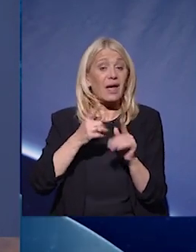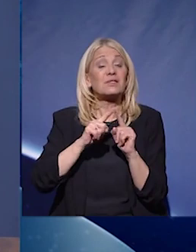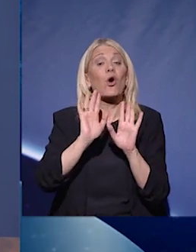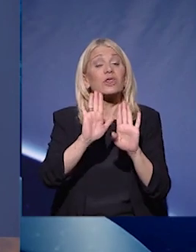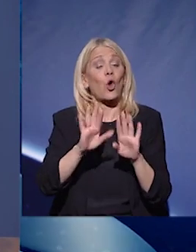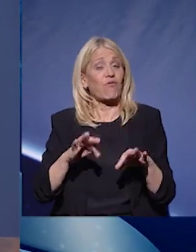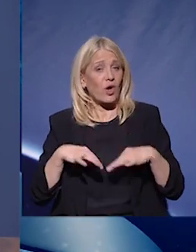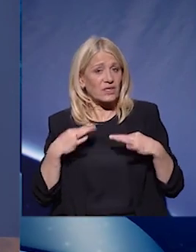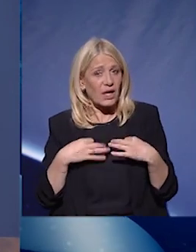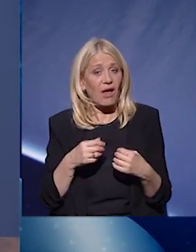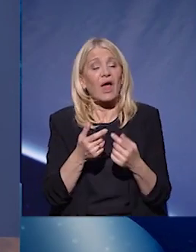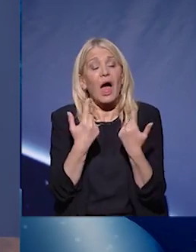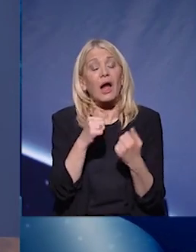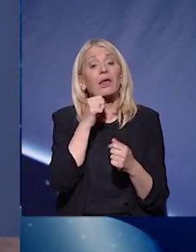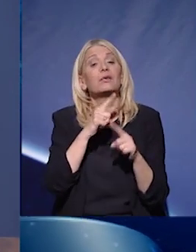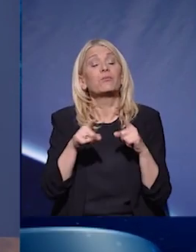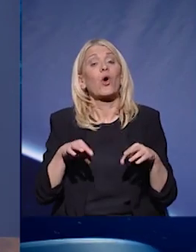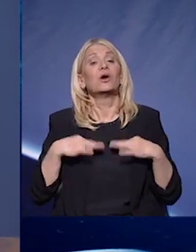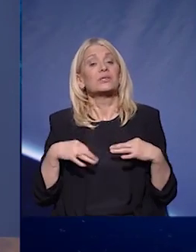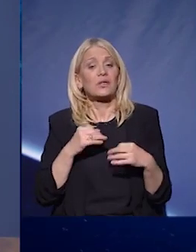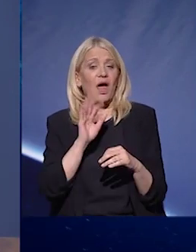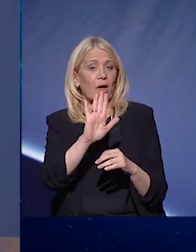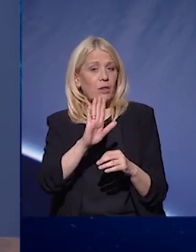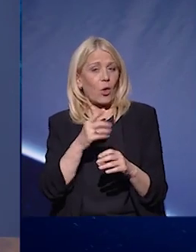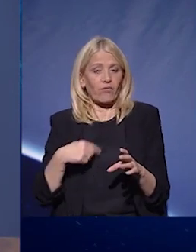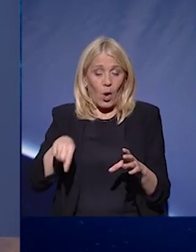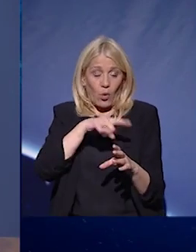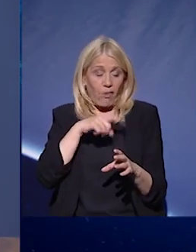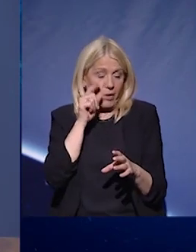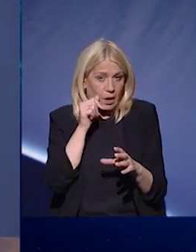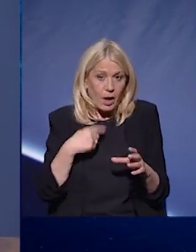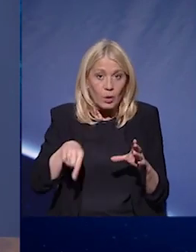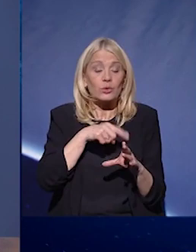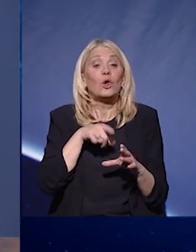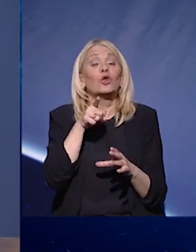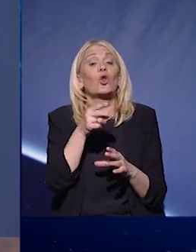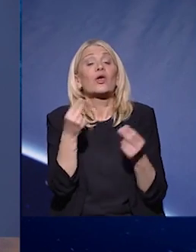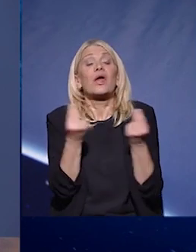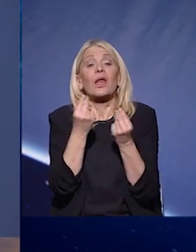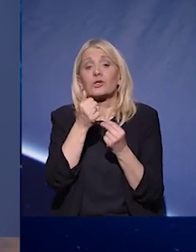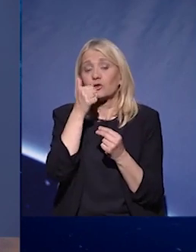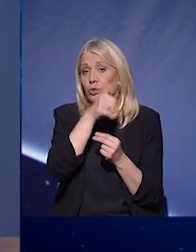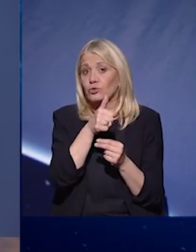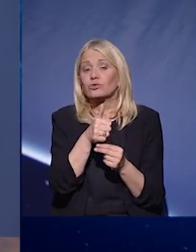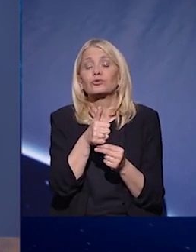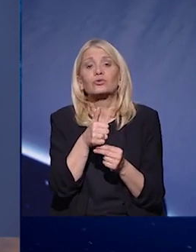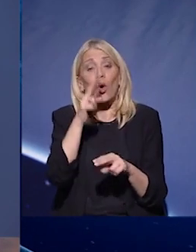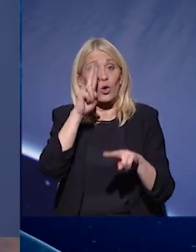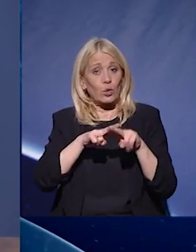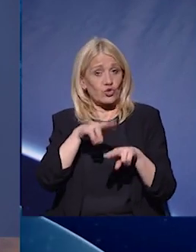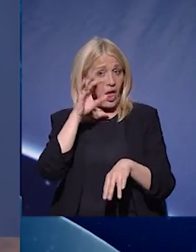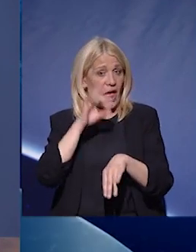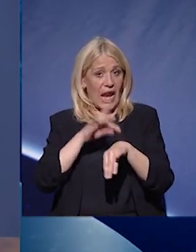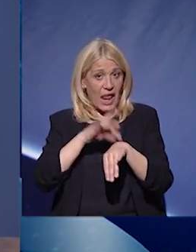njihovog zdravlja, ali i zbog zdravlja njihove okoline. Tako da, je to nešto što odlučuje